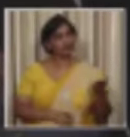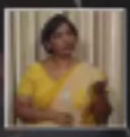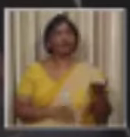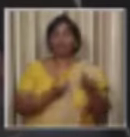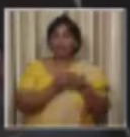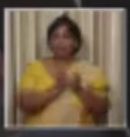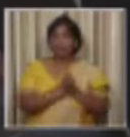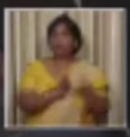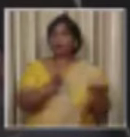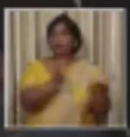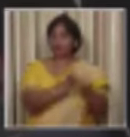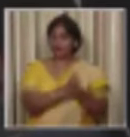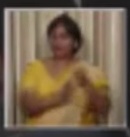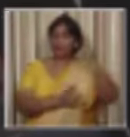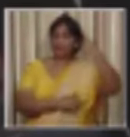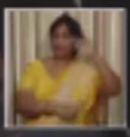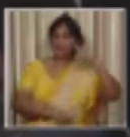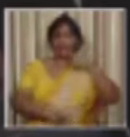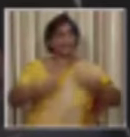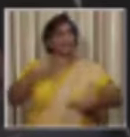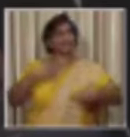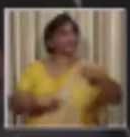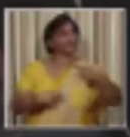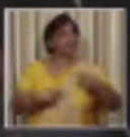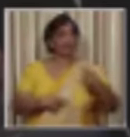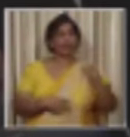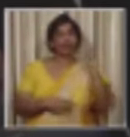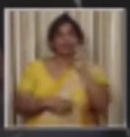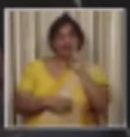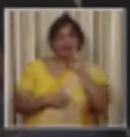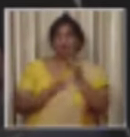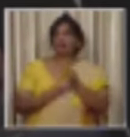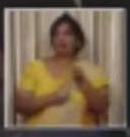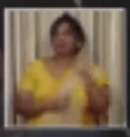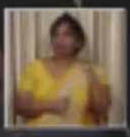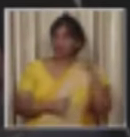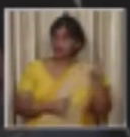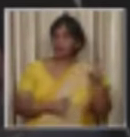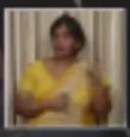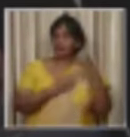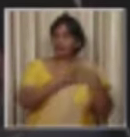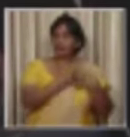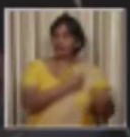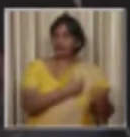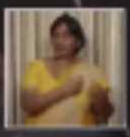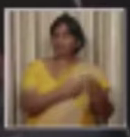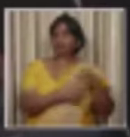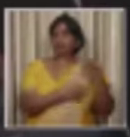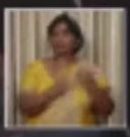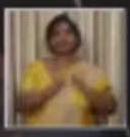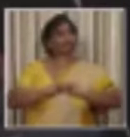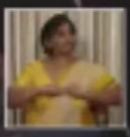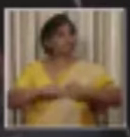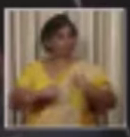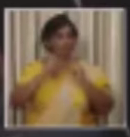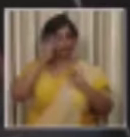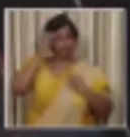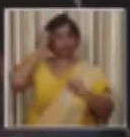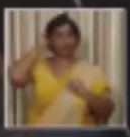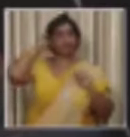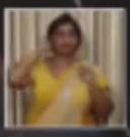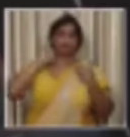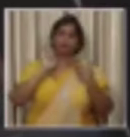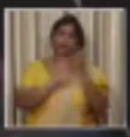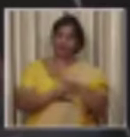තමයි එකතු වෙලා ඊයේ ඔය විවාදේ රනිල් වික්‍රමසිංහ ජනාධිපතිතුමාගේ පිටපතකට අනුව ක්‍රියාත්මක කරන්න කටයුතු කෙරුවේ. ඔයිට